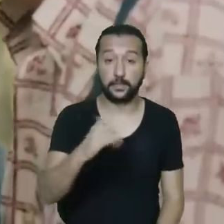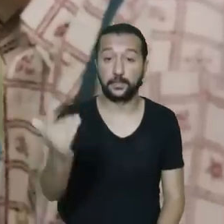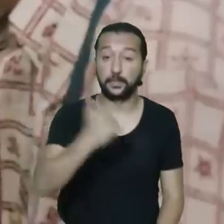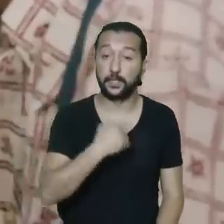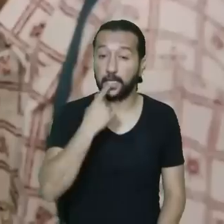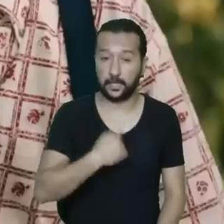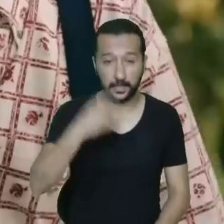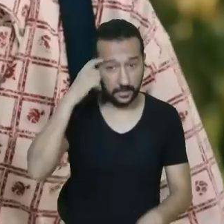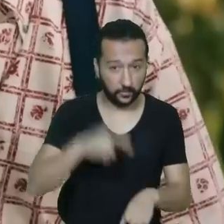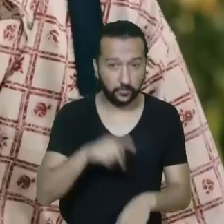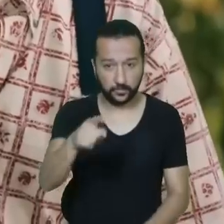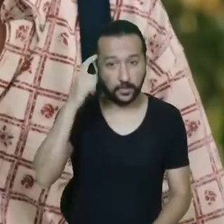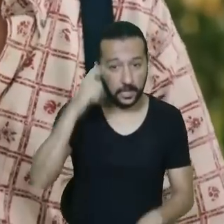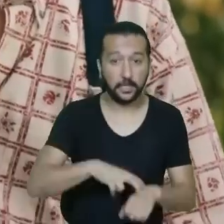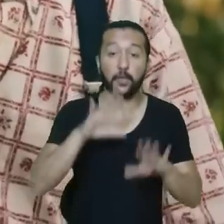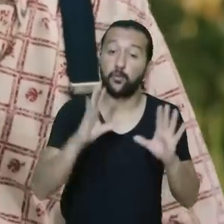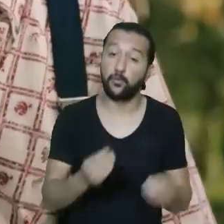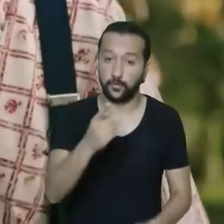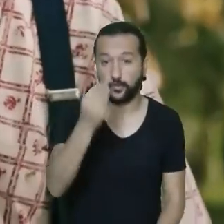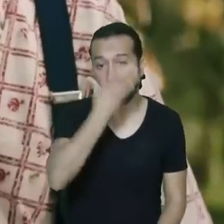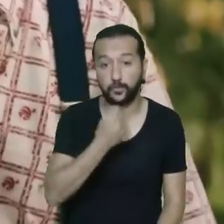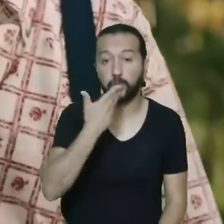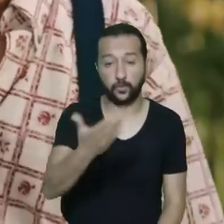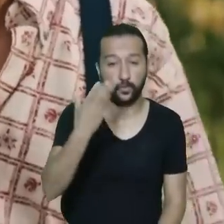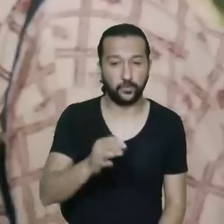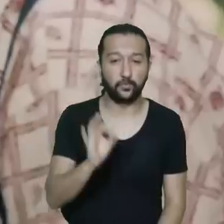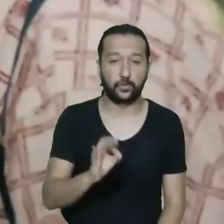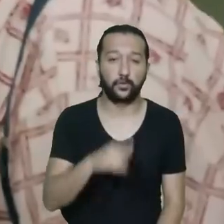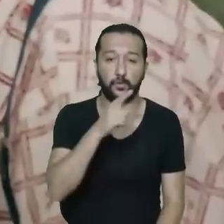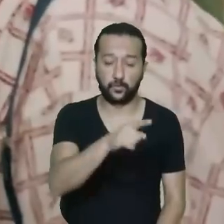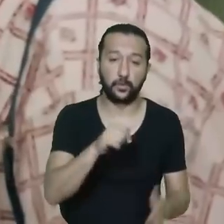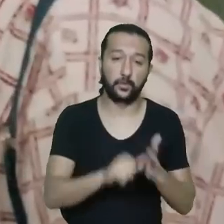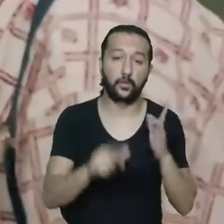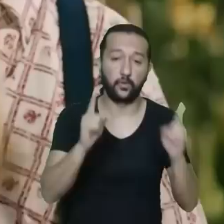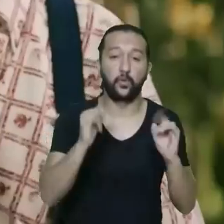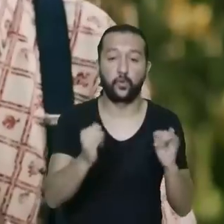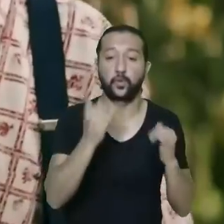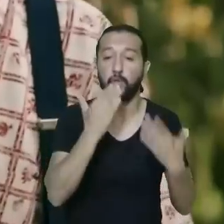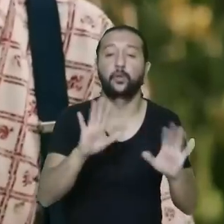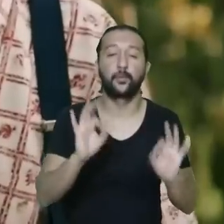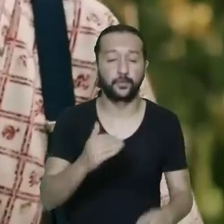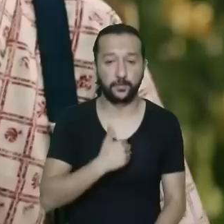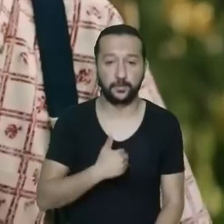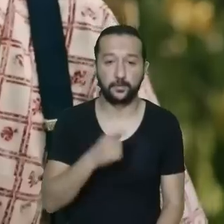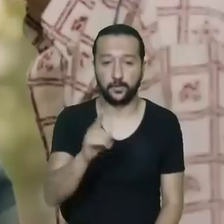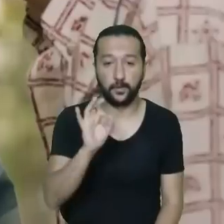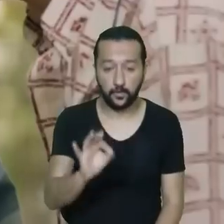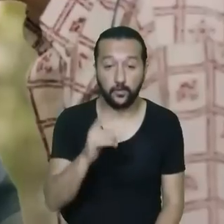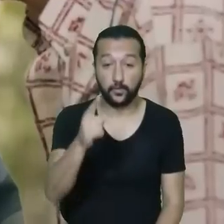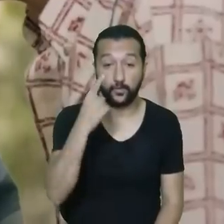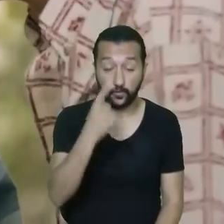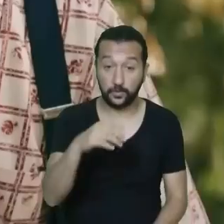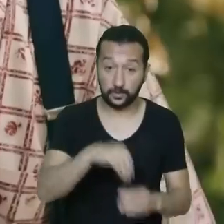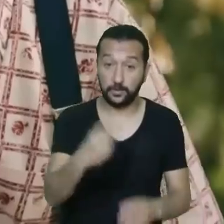da ne dedin, hatırlıyor musun? Hatırlamıyorum ama güzel şeyler söylemişimdi. O dönemde öyle kötü şeyler söylememişimdi ben. Öyle gözlerimin